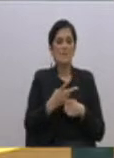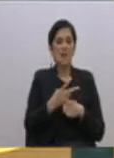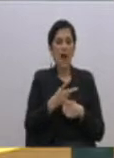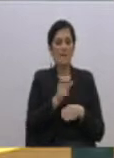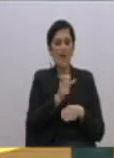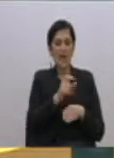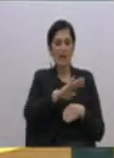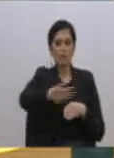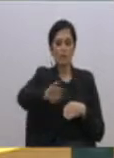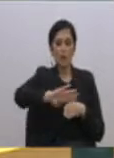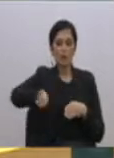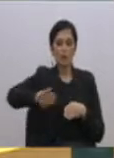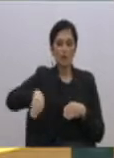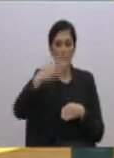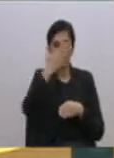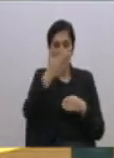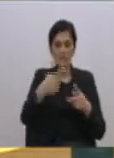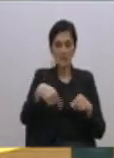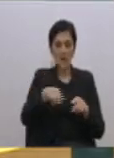მოშორება საზოგადოებისგან.